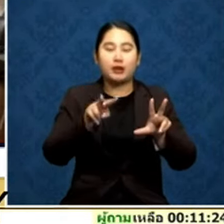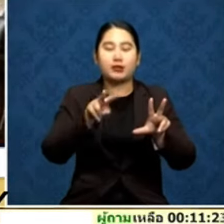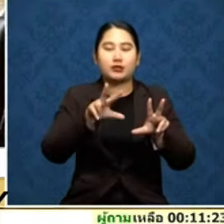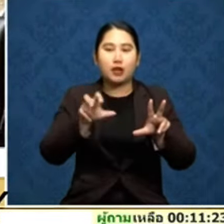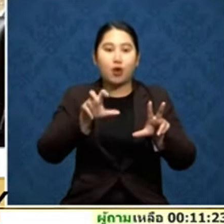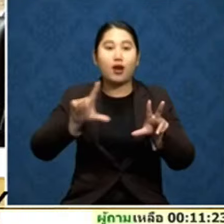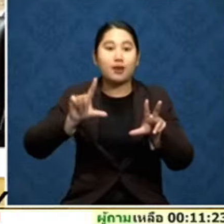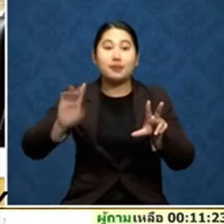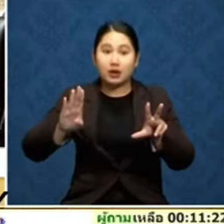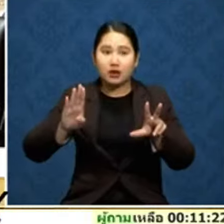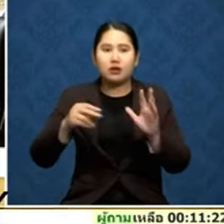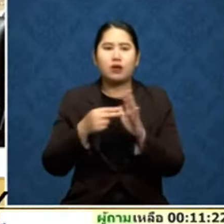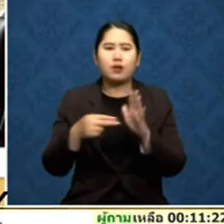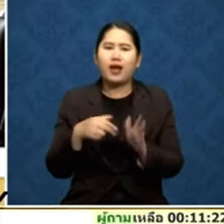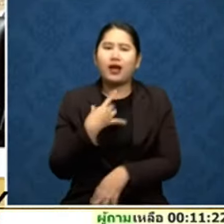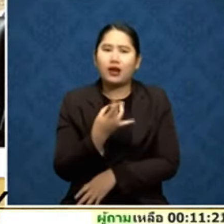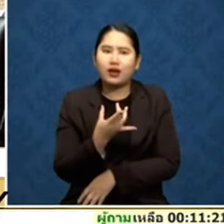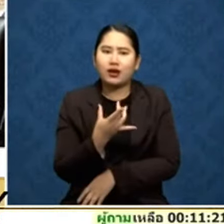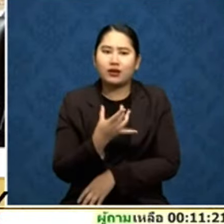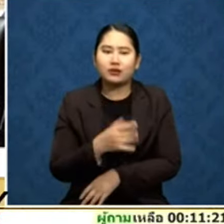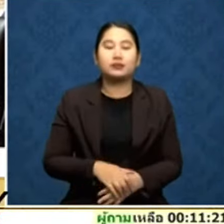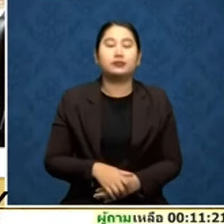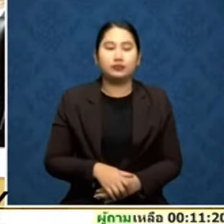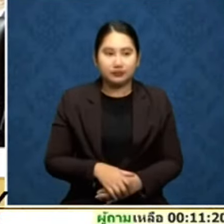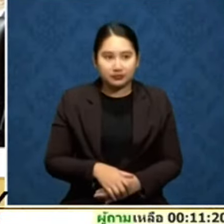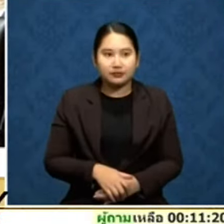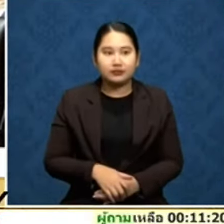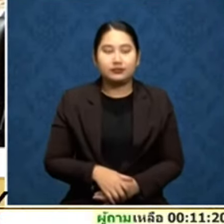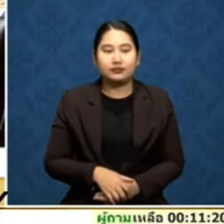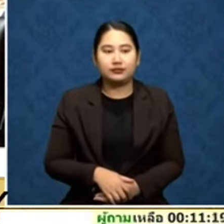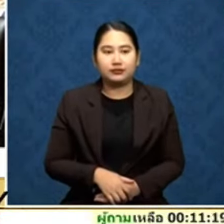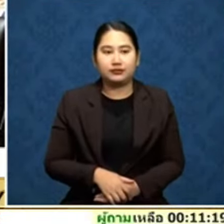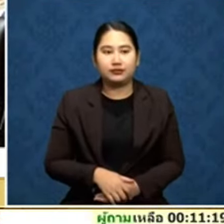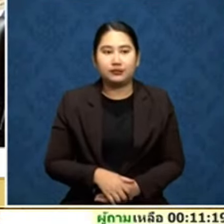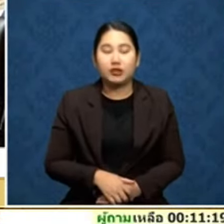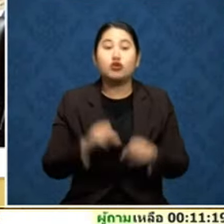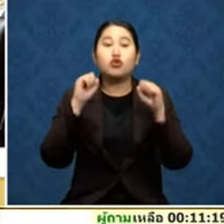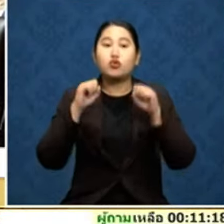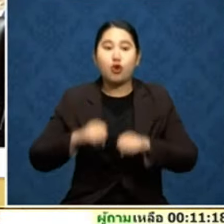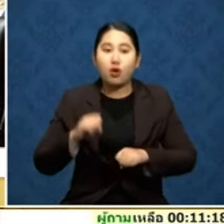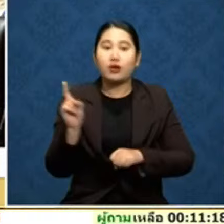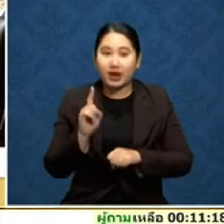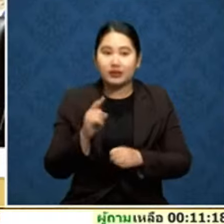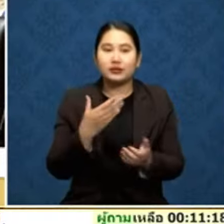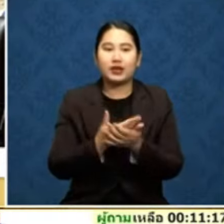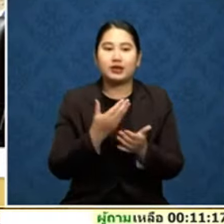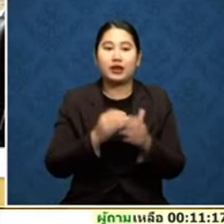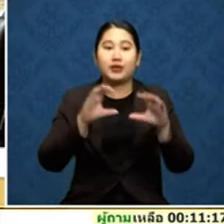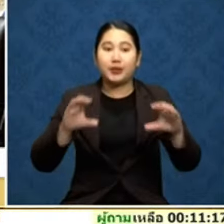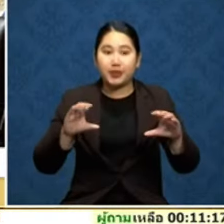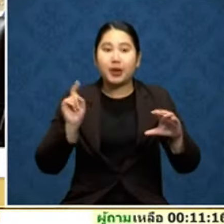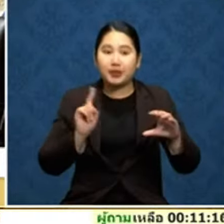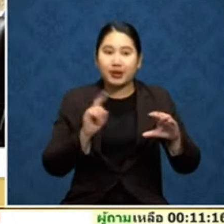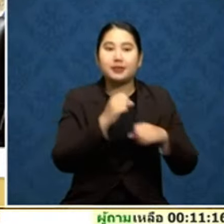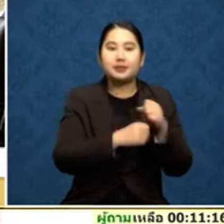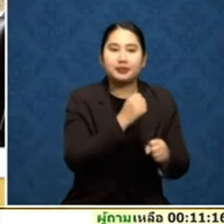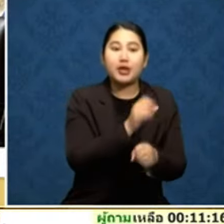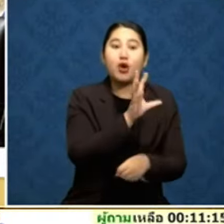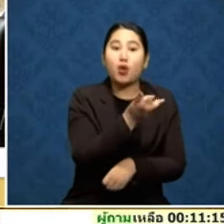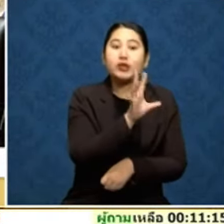132,300 ล้านบาทเนี่ยมันคืออะไรนะคะคำถามก็คือว่าตกลงจะมีการใช้งบกลางของปี